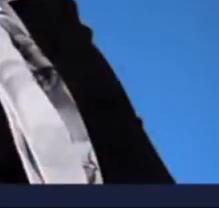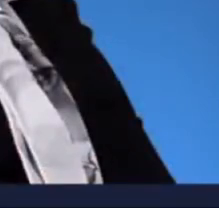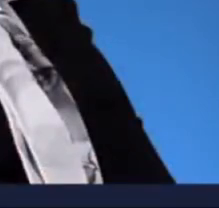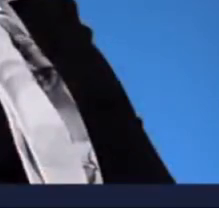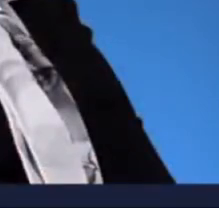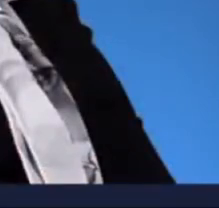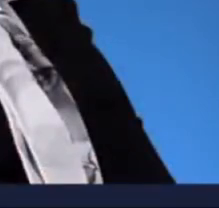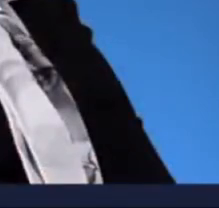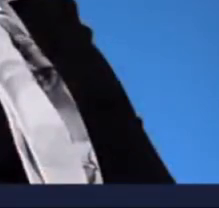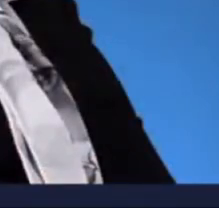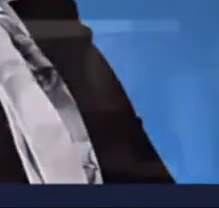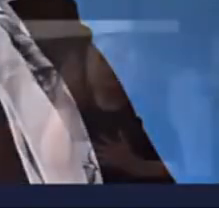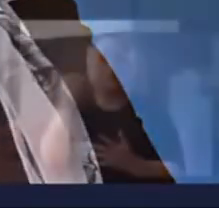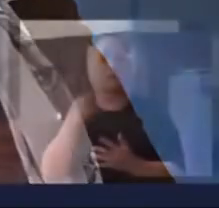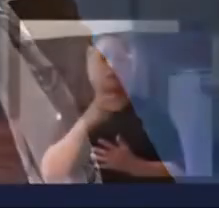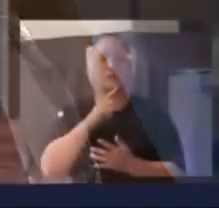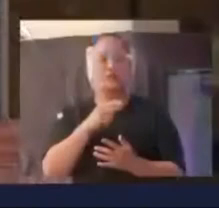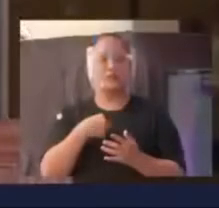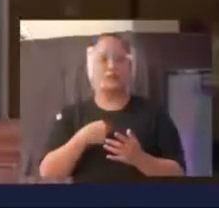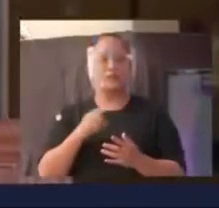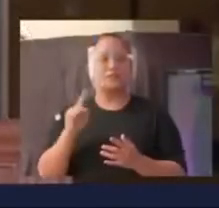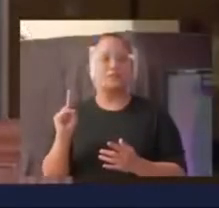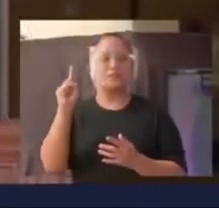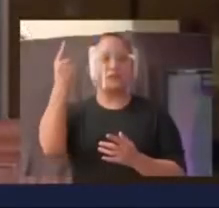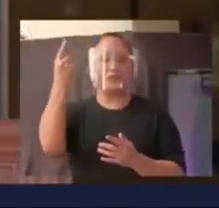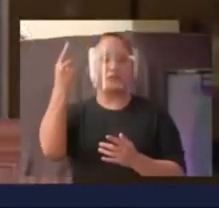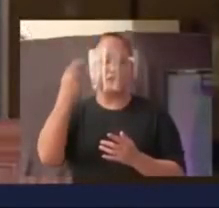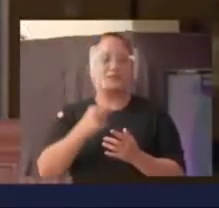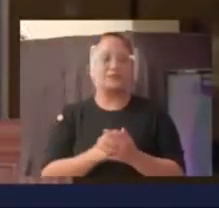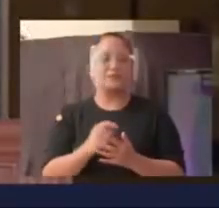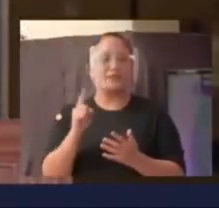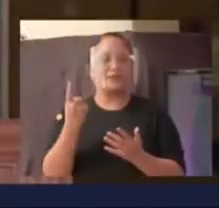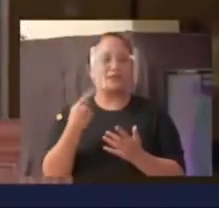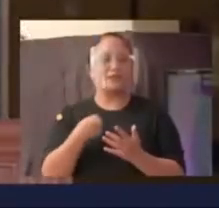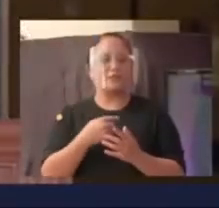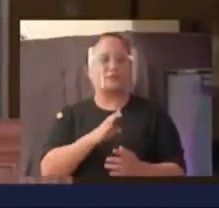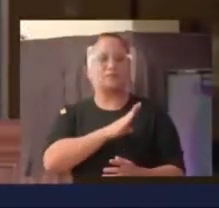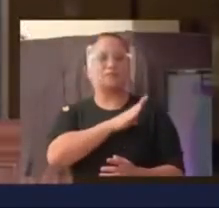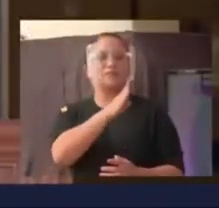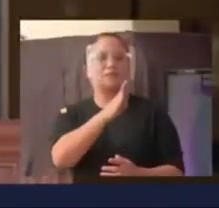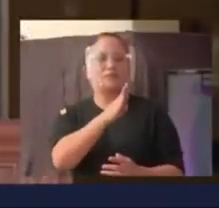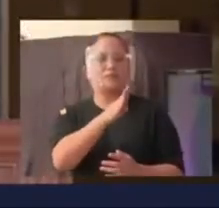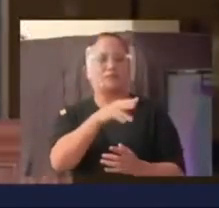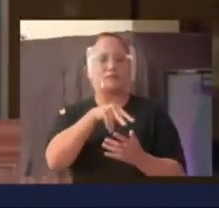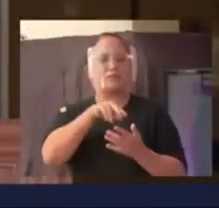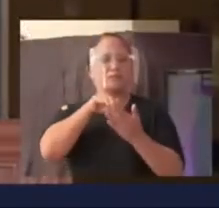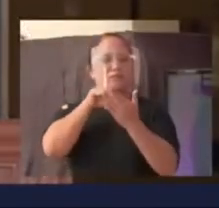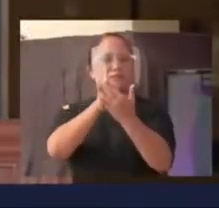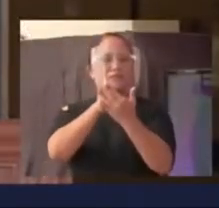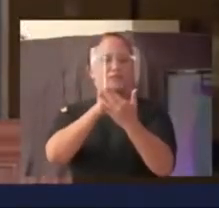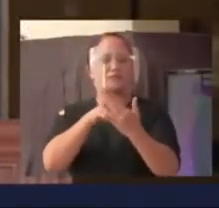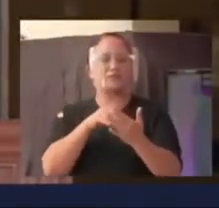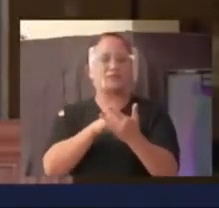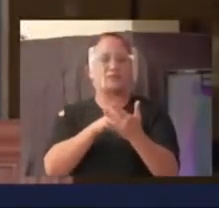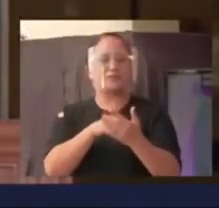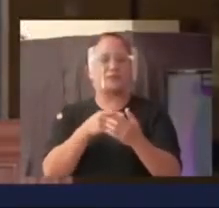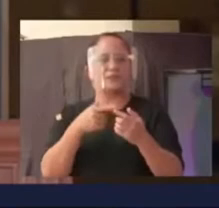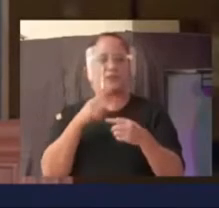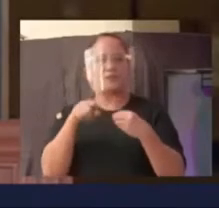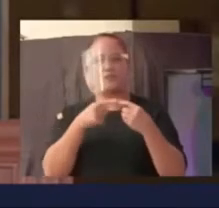kulungan dahil isa siya sa pinakauna at pinakamatapang na tumindig laban sa